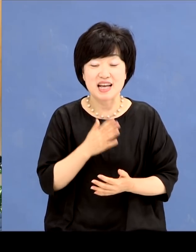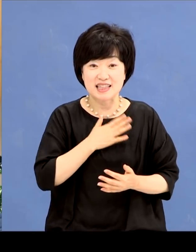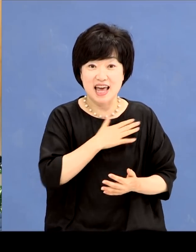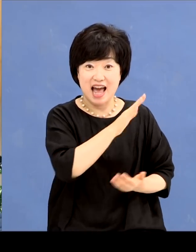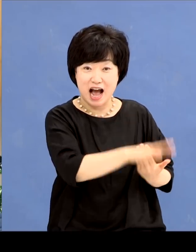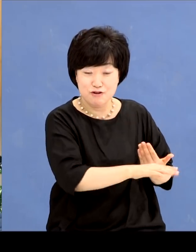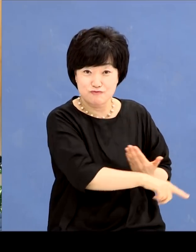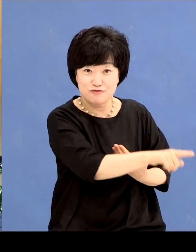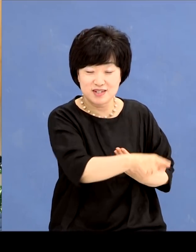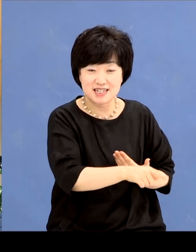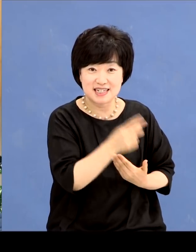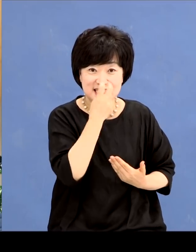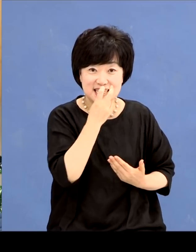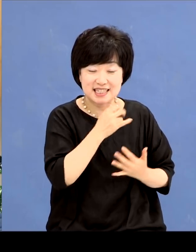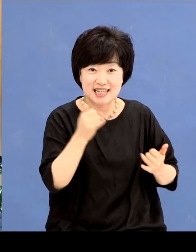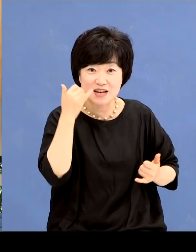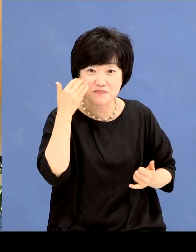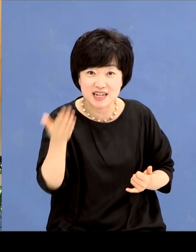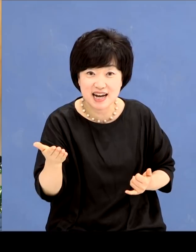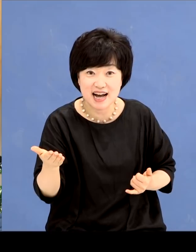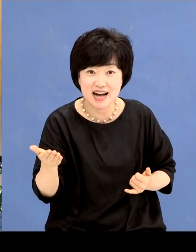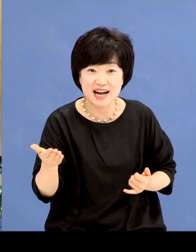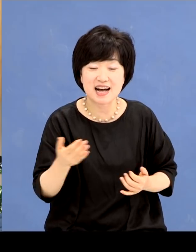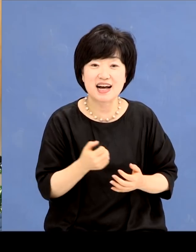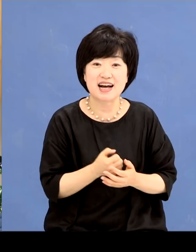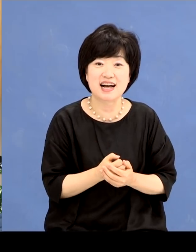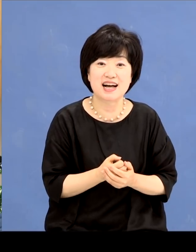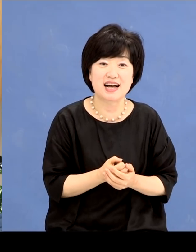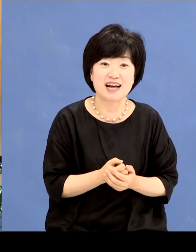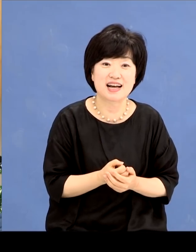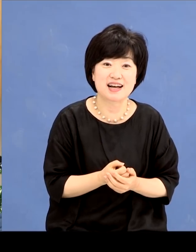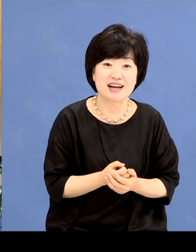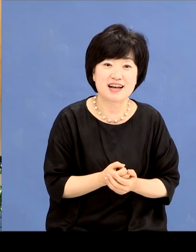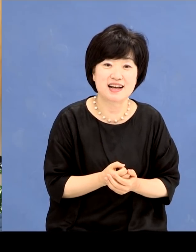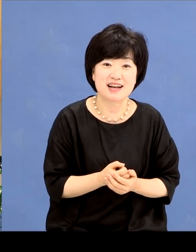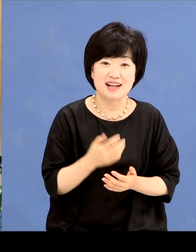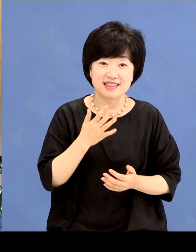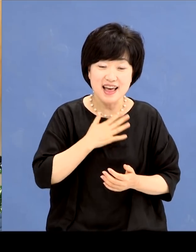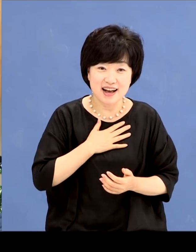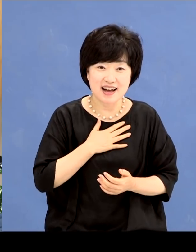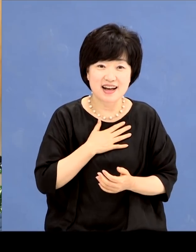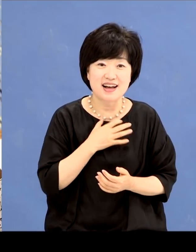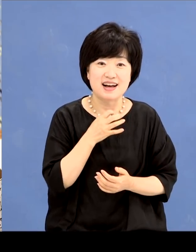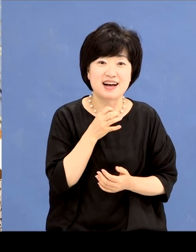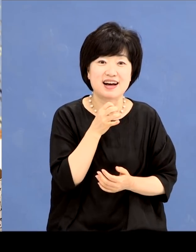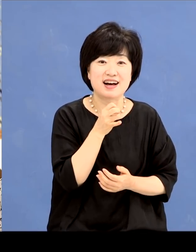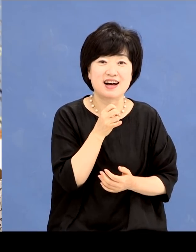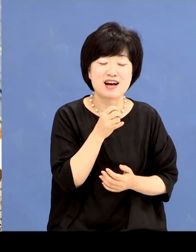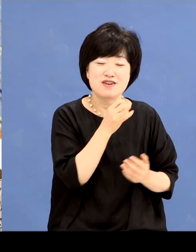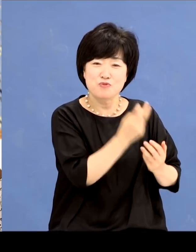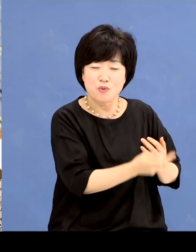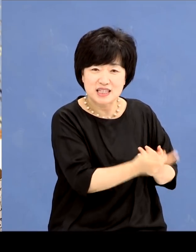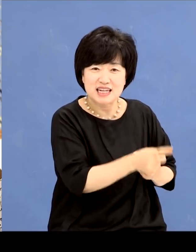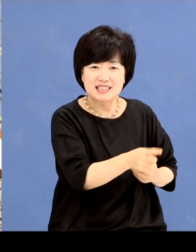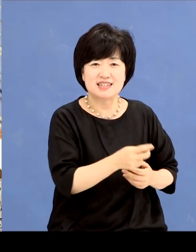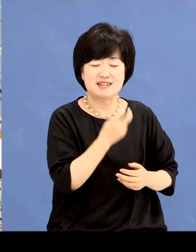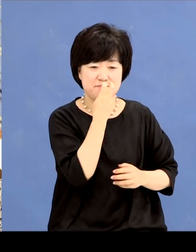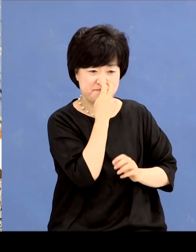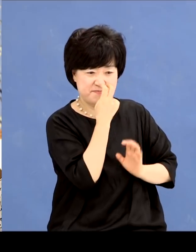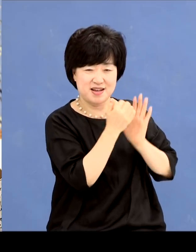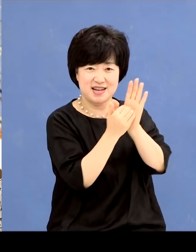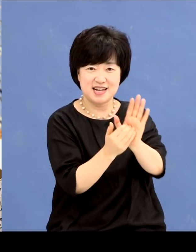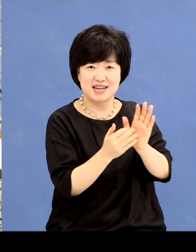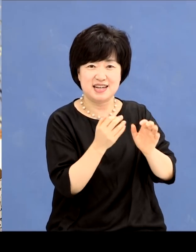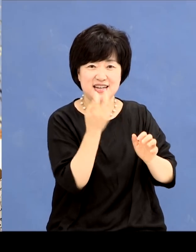이제 내가 내 아우를 지키는 자입니까? 라는 그 단어가 Am I my brother's keeper? 이렇게 하나님께 브라더스. 예.